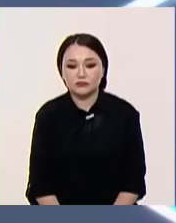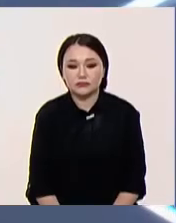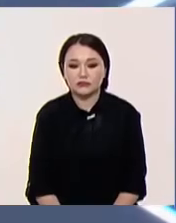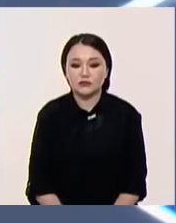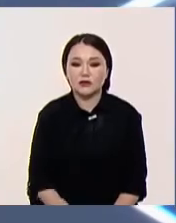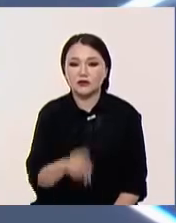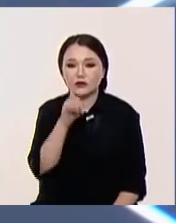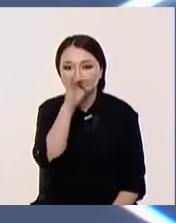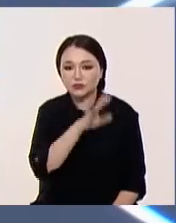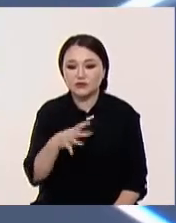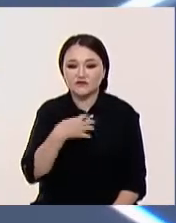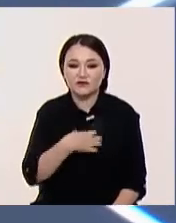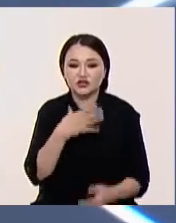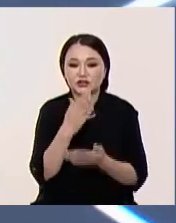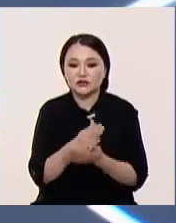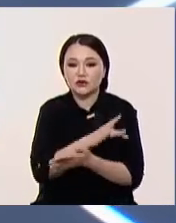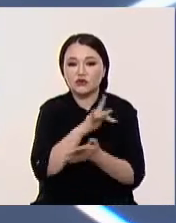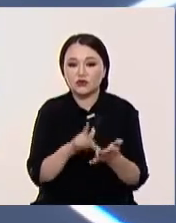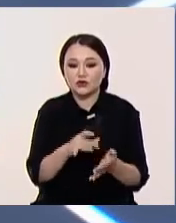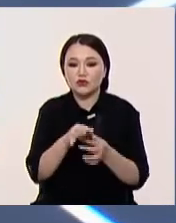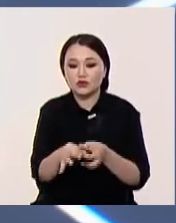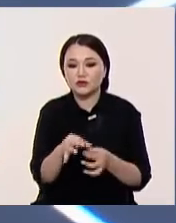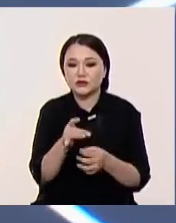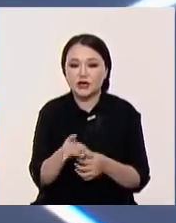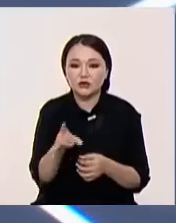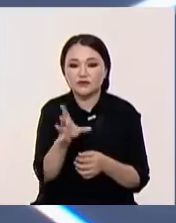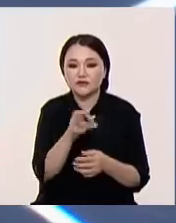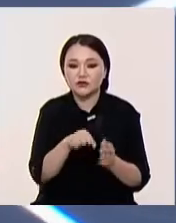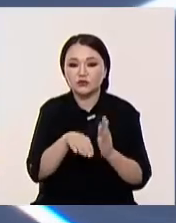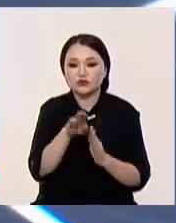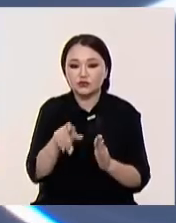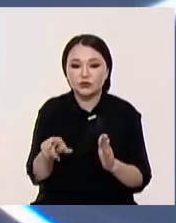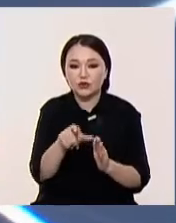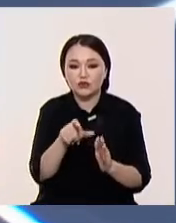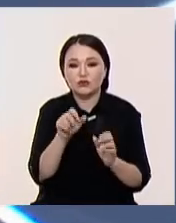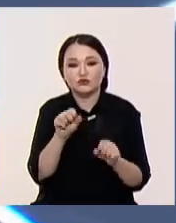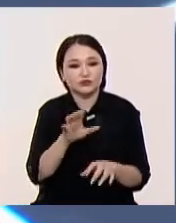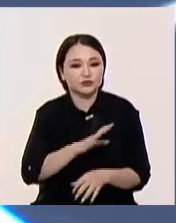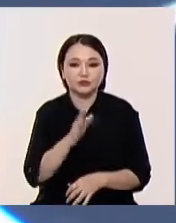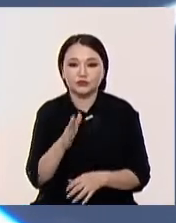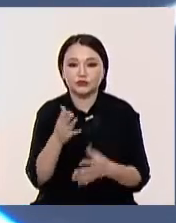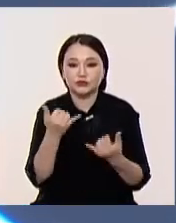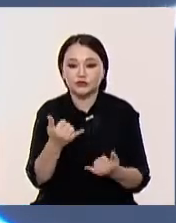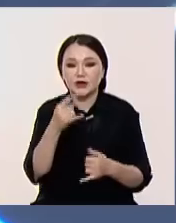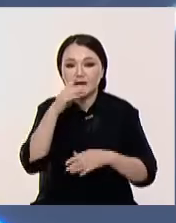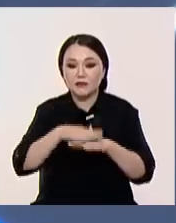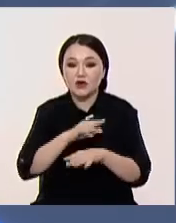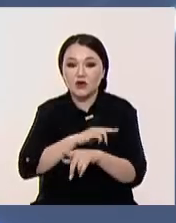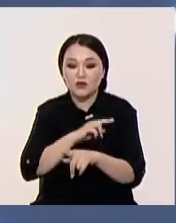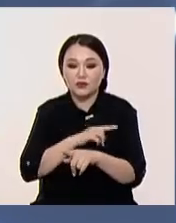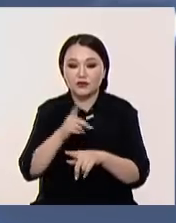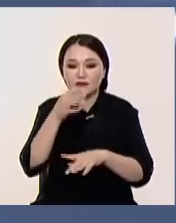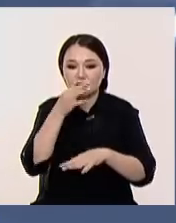Енді республикалық маңызы бар қалалардың, облыстар мен аудандардың жолдары жақсаруы мүмкін. Өйткені бұдан былай әкімдердің жұмысына